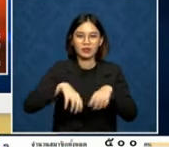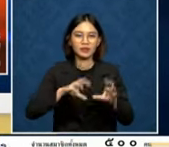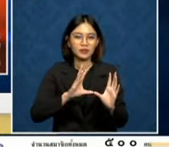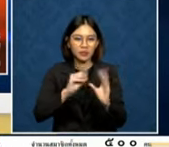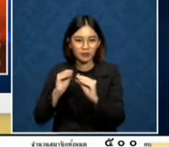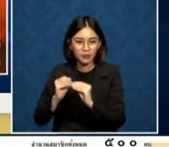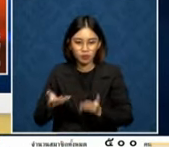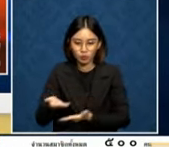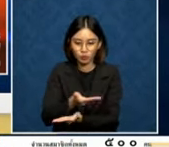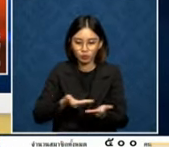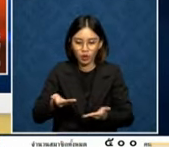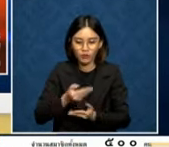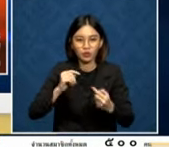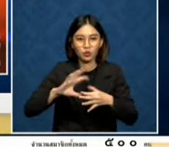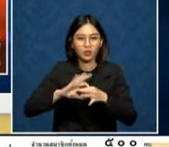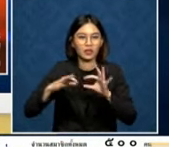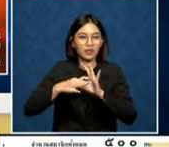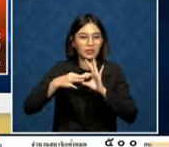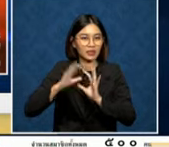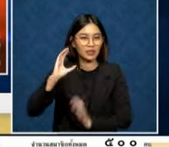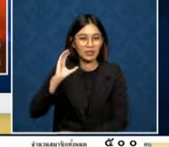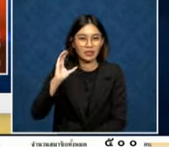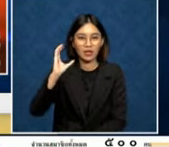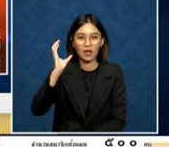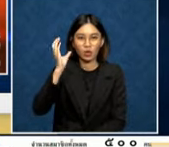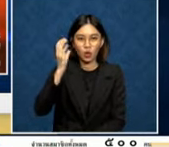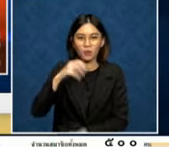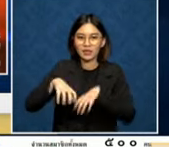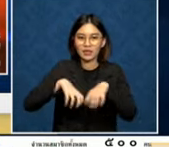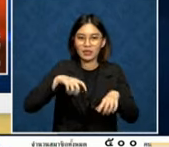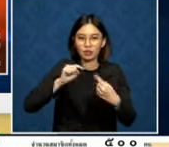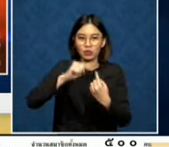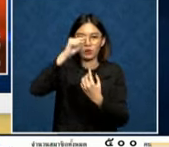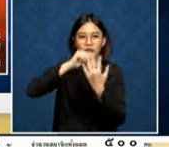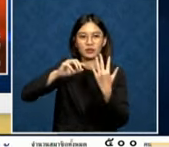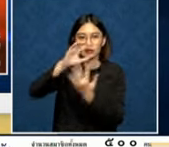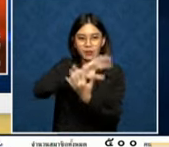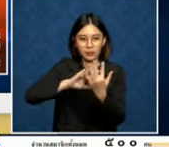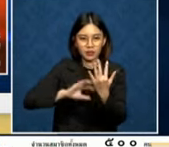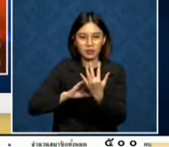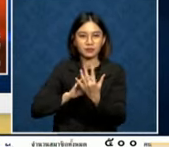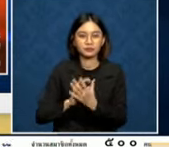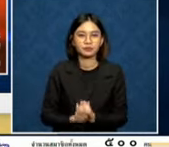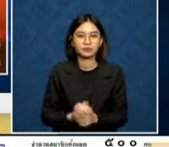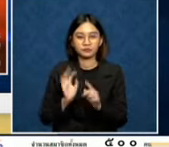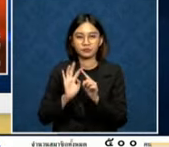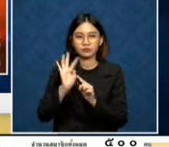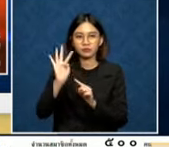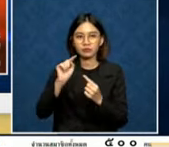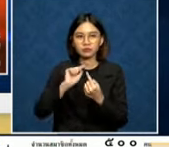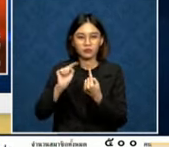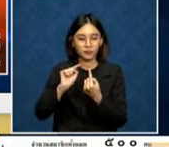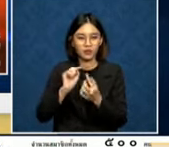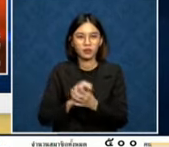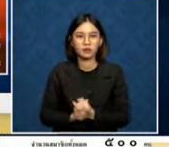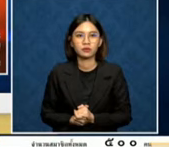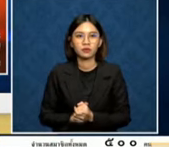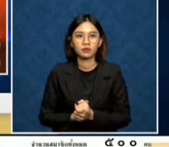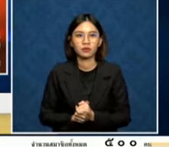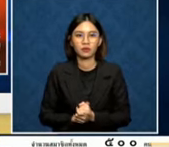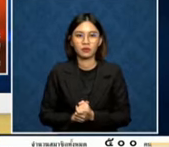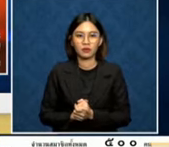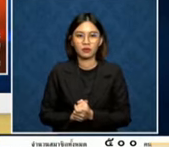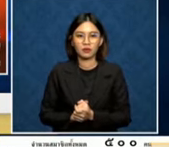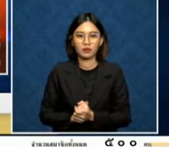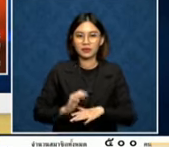นะครับเสวนาด้านกีฬาระดับโลกนี่ให้มาจัดที่ประเทศไทยครับอันที่ 4ครับยกระดับครับ